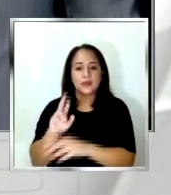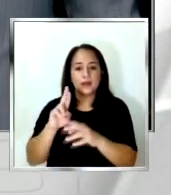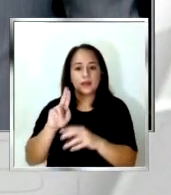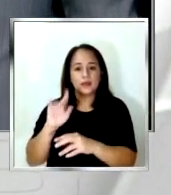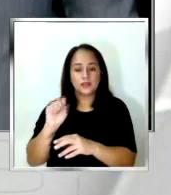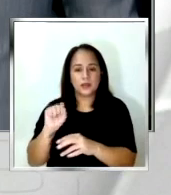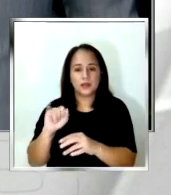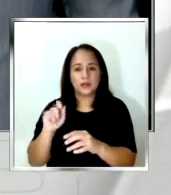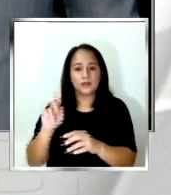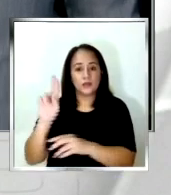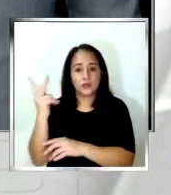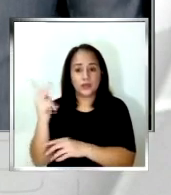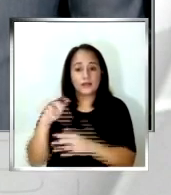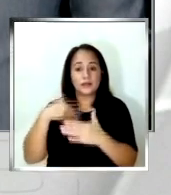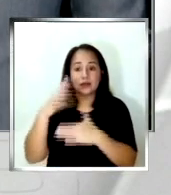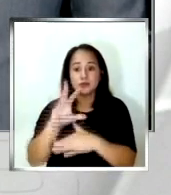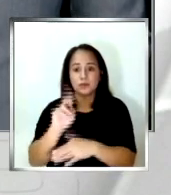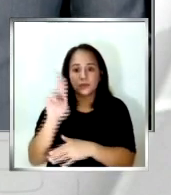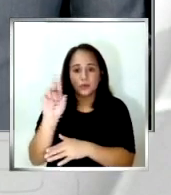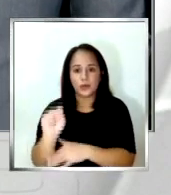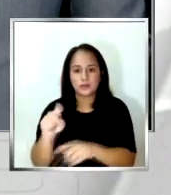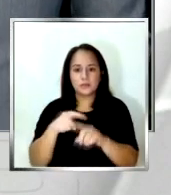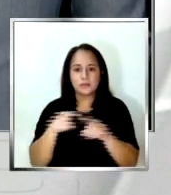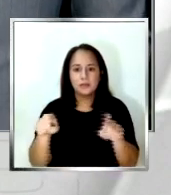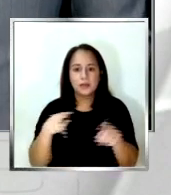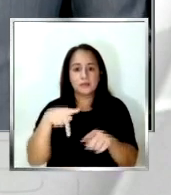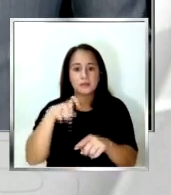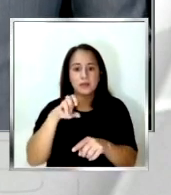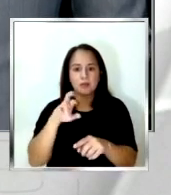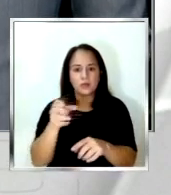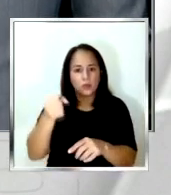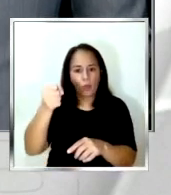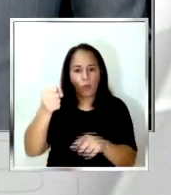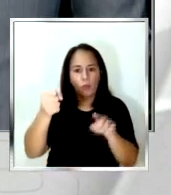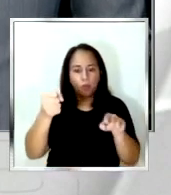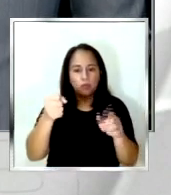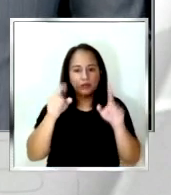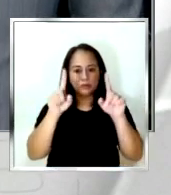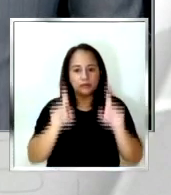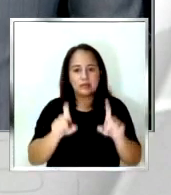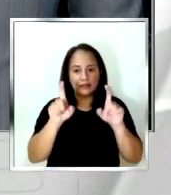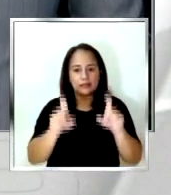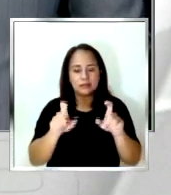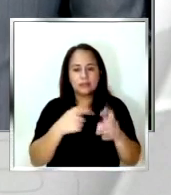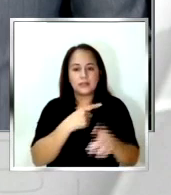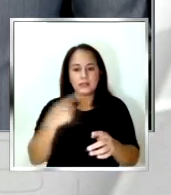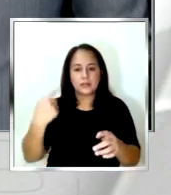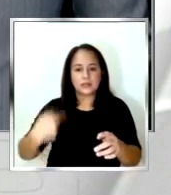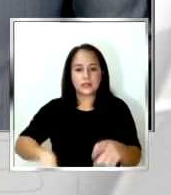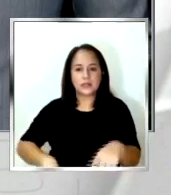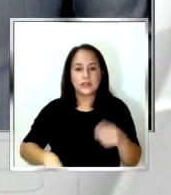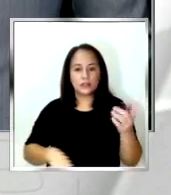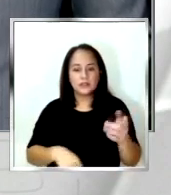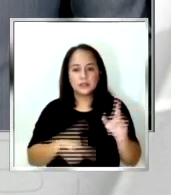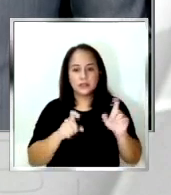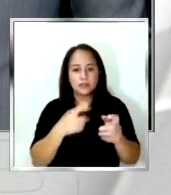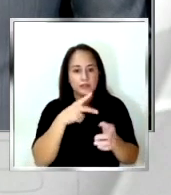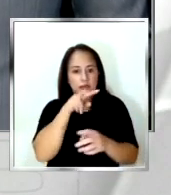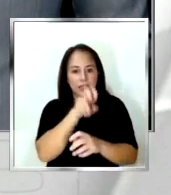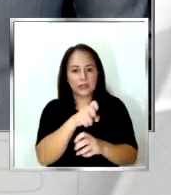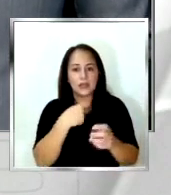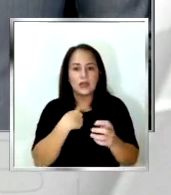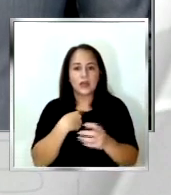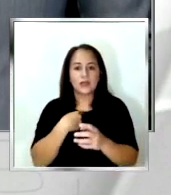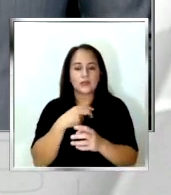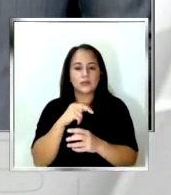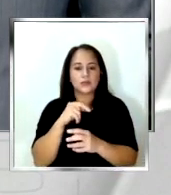taga-Amerika. Pero ang Peru sinuspindi ang clinical trials ng bakuna ng Chinese company na Sinopharm matapos makitaan ng neurological problem